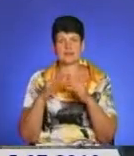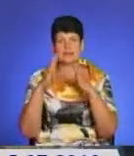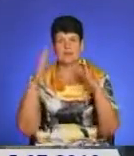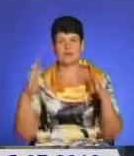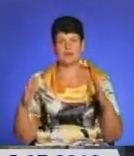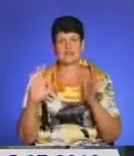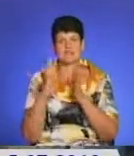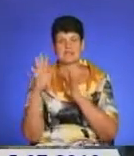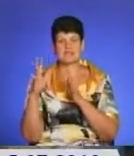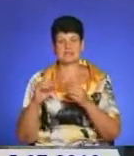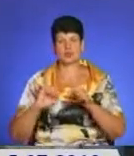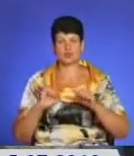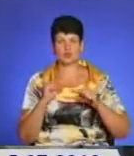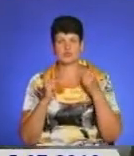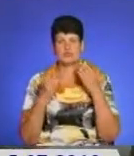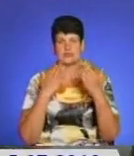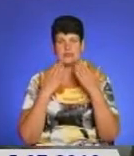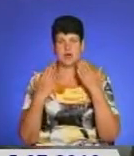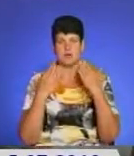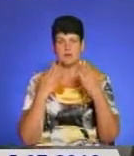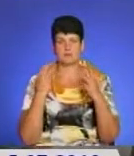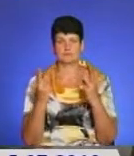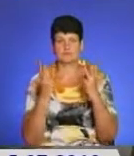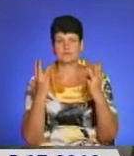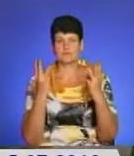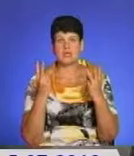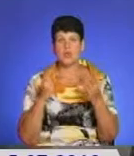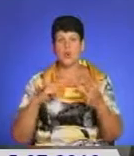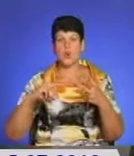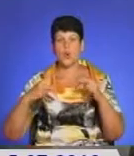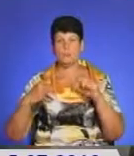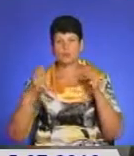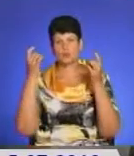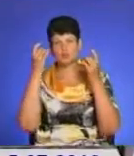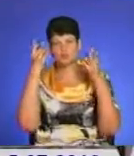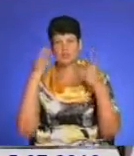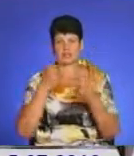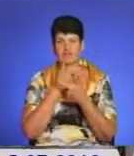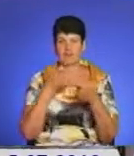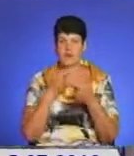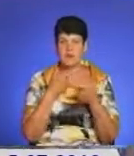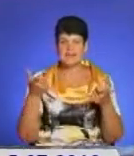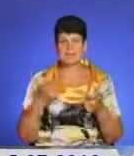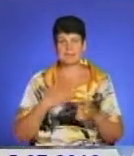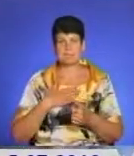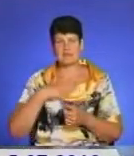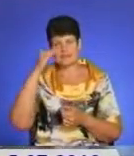лісі, дружні діалоги біля братньої ватри. Обмін навчально-культурною інформацією. Мій тато